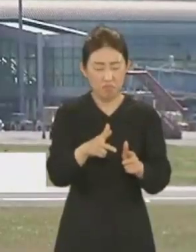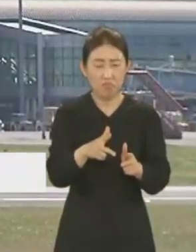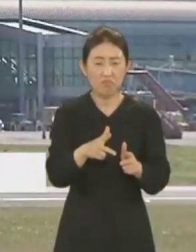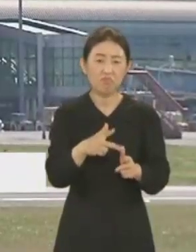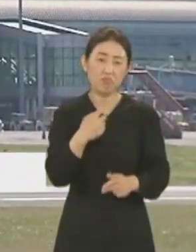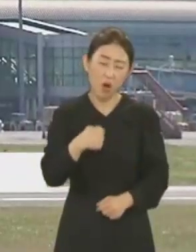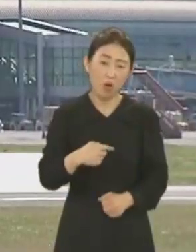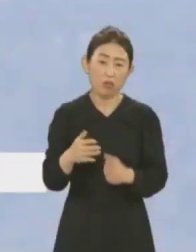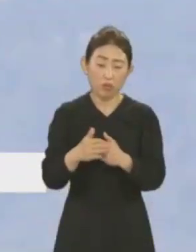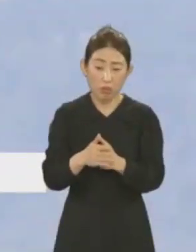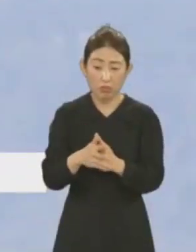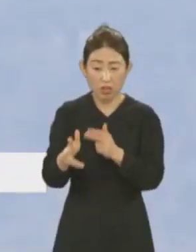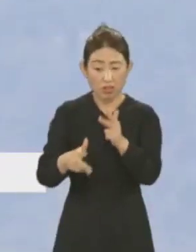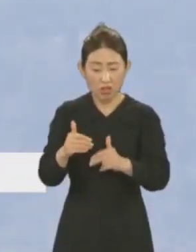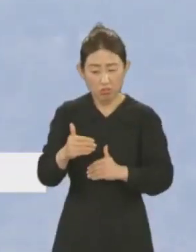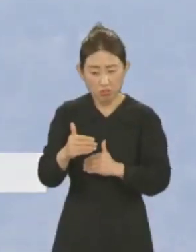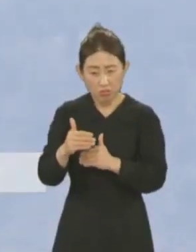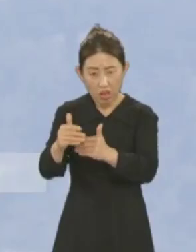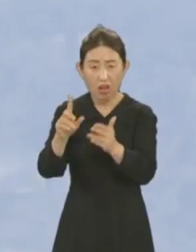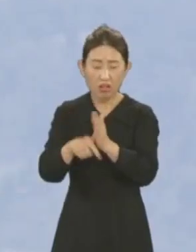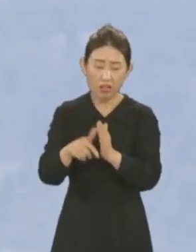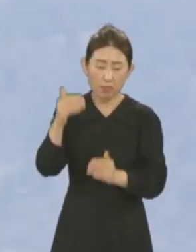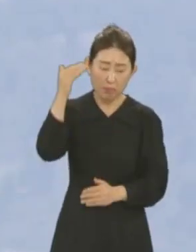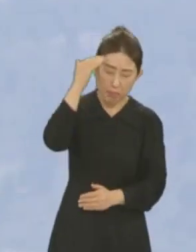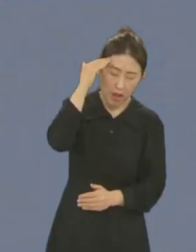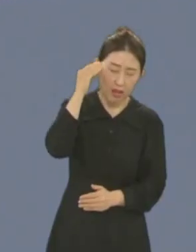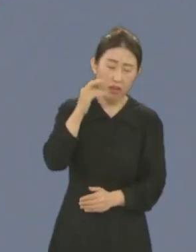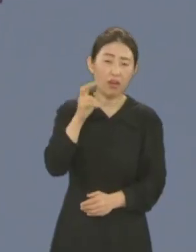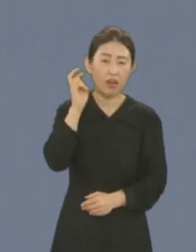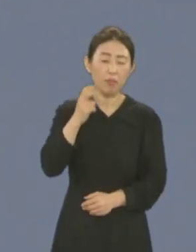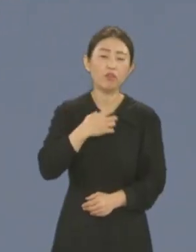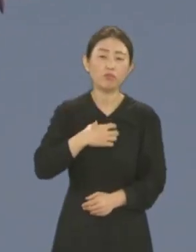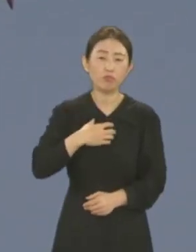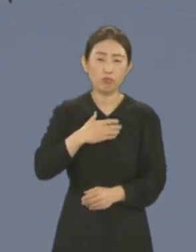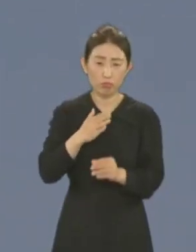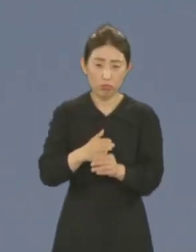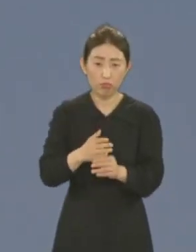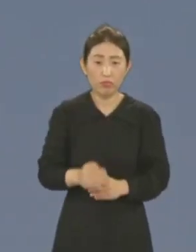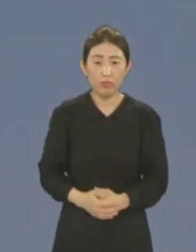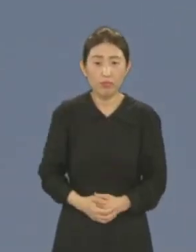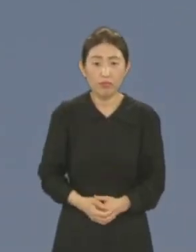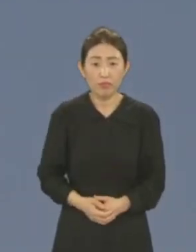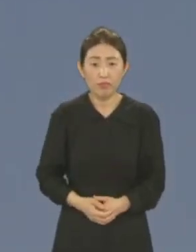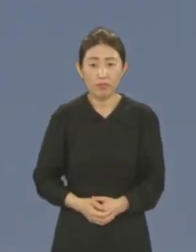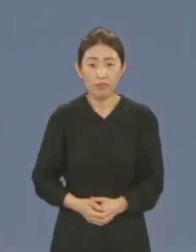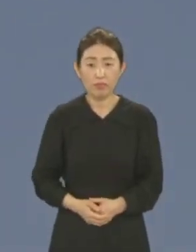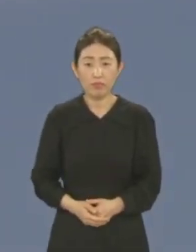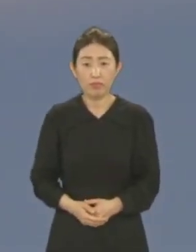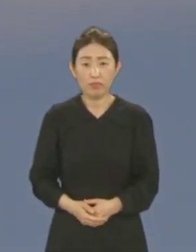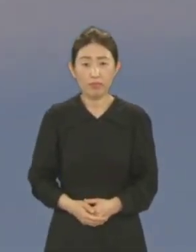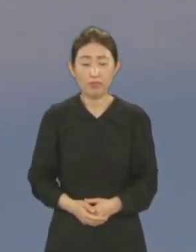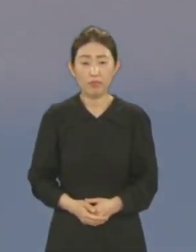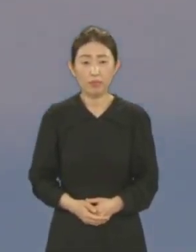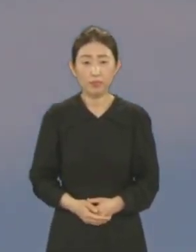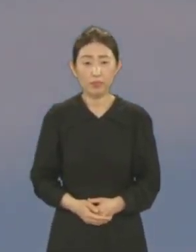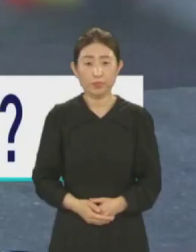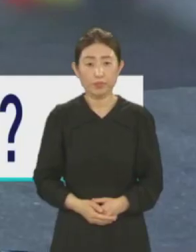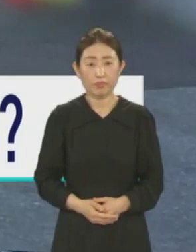되는만큼 사업의 정상적인 추진에 장애가 될 수 있다는 우려도 있습니다 TJB 강진원입니다